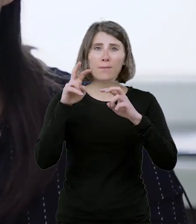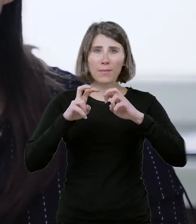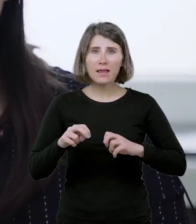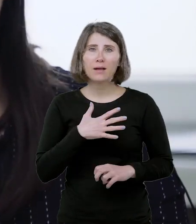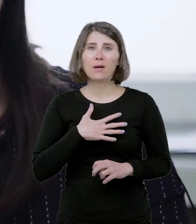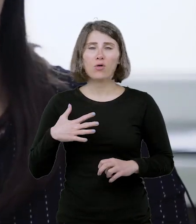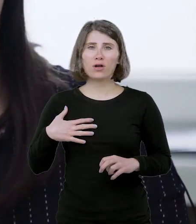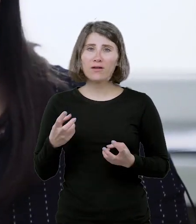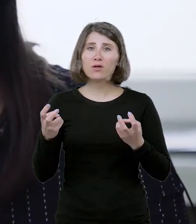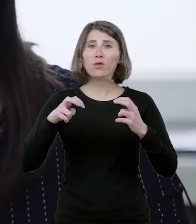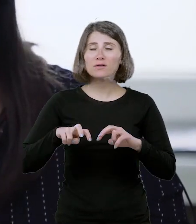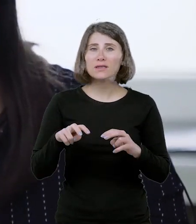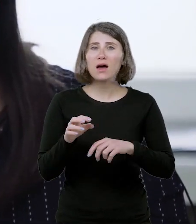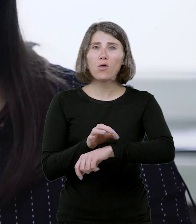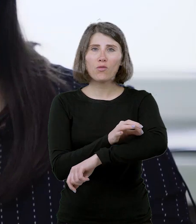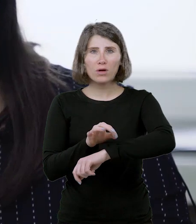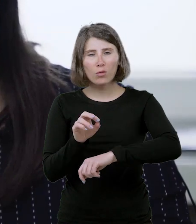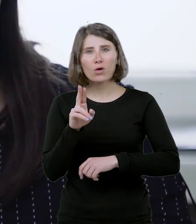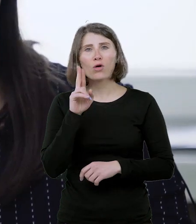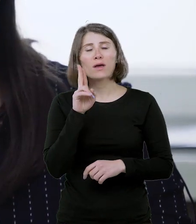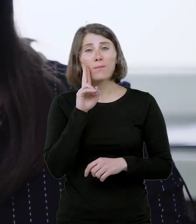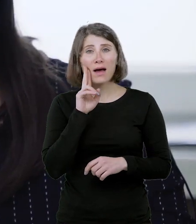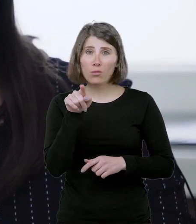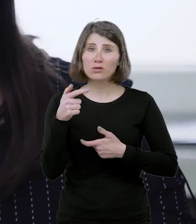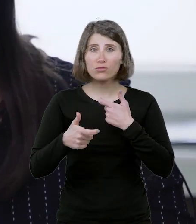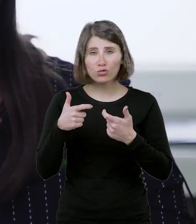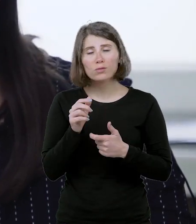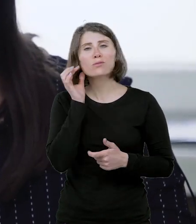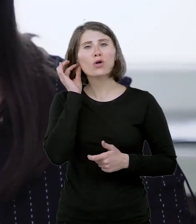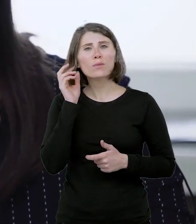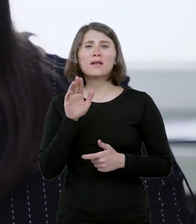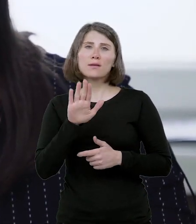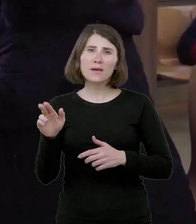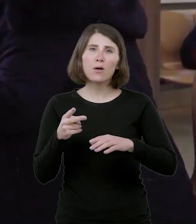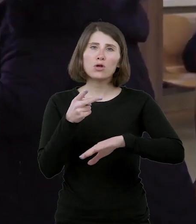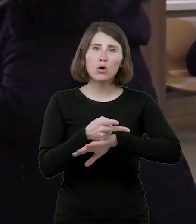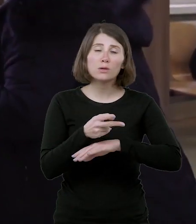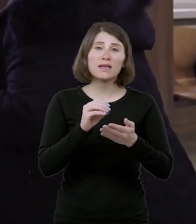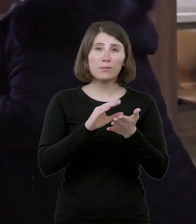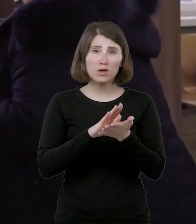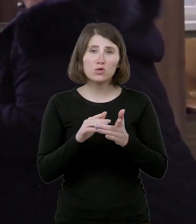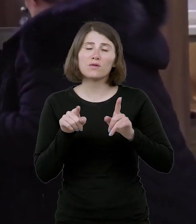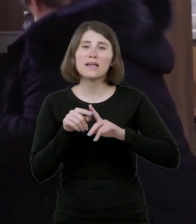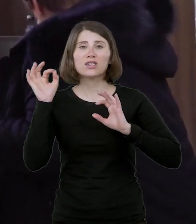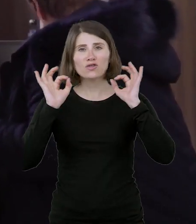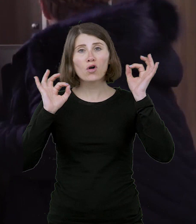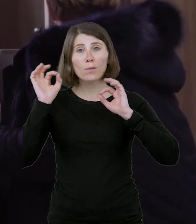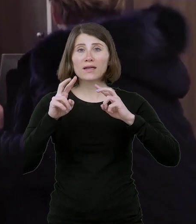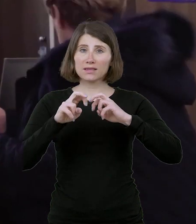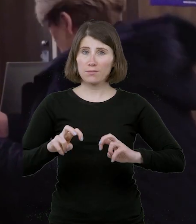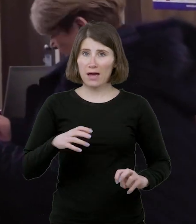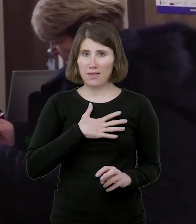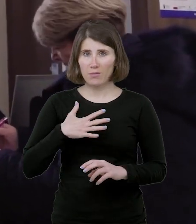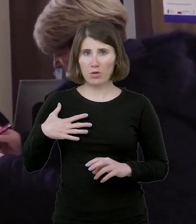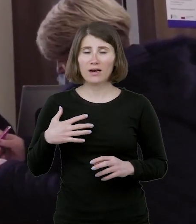mammografii punktem został stworzony na potrzeby projektu zrób to mamą także pacjentki miały większą dostępność nie tylko do rejestracji ale